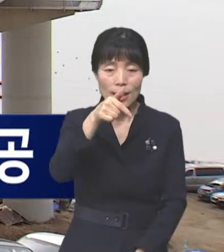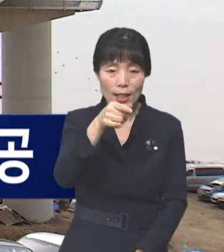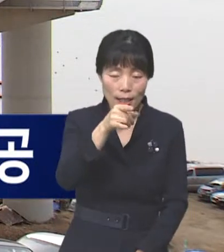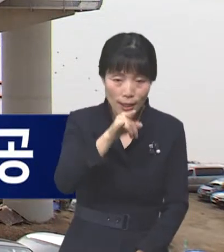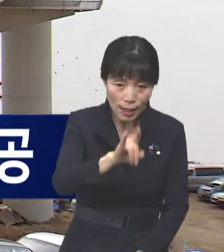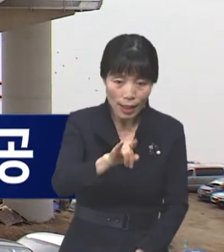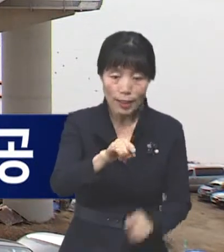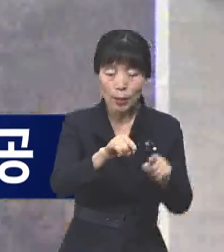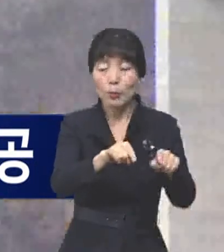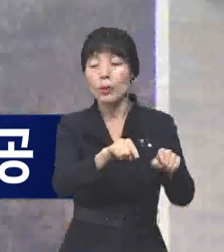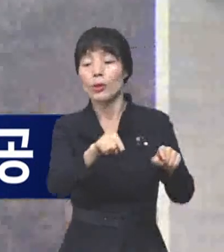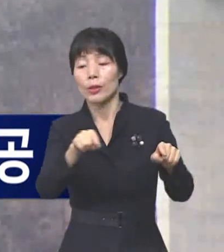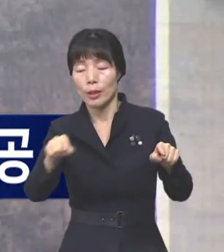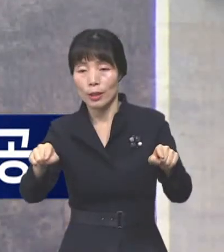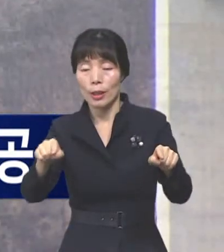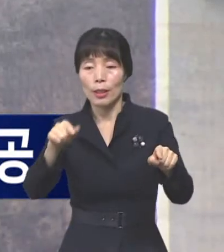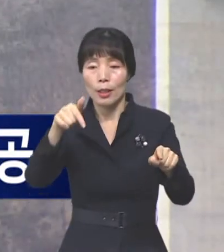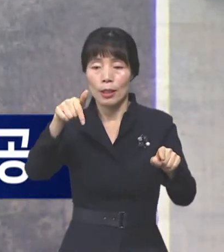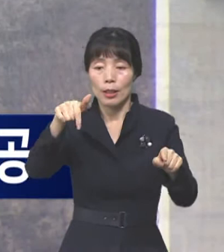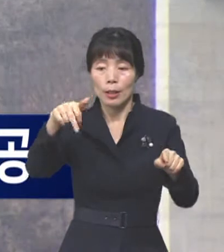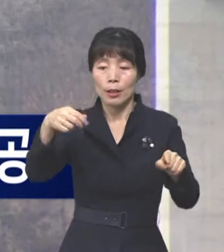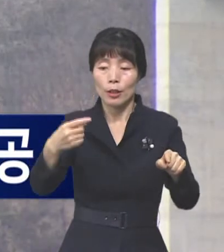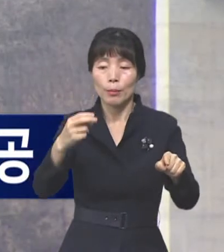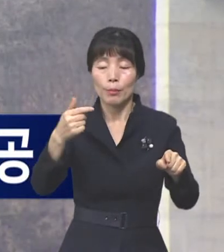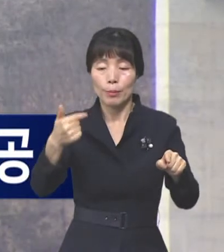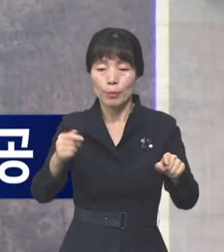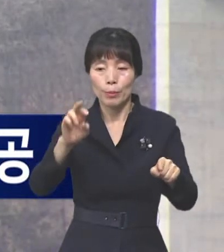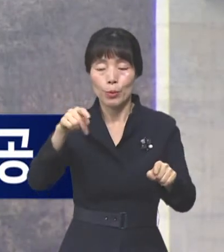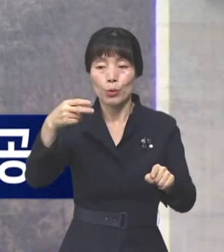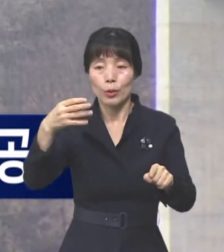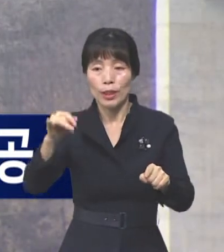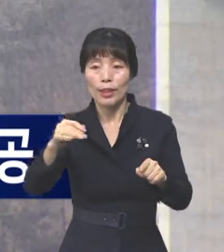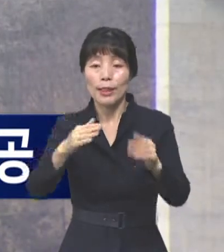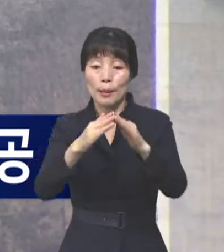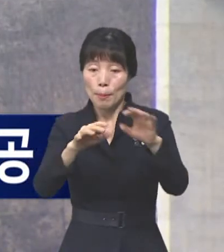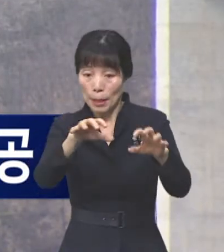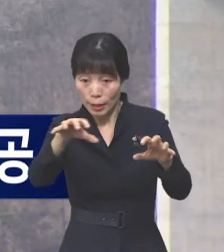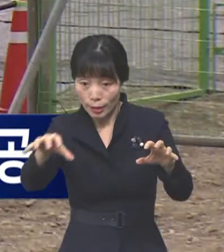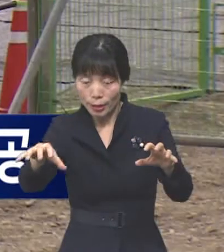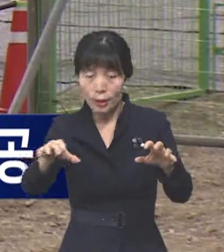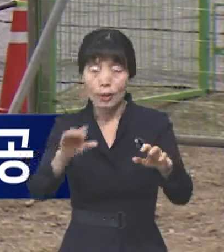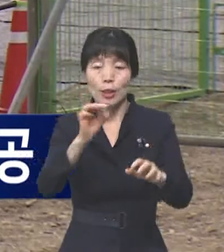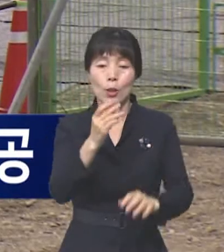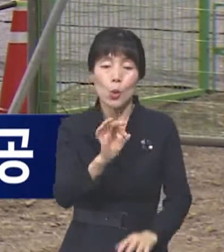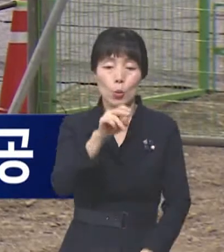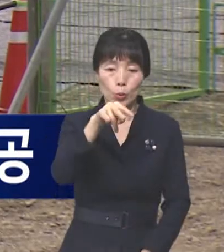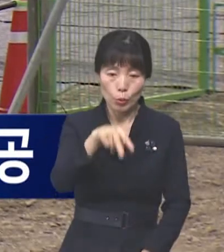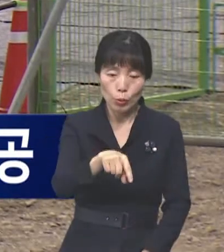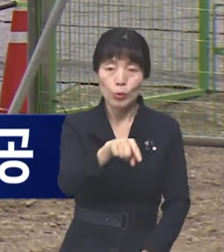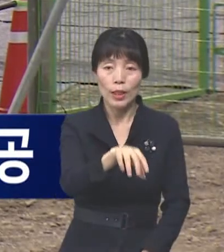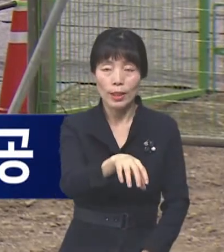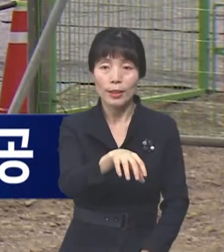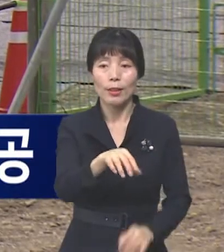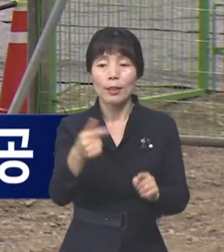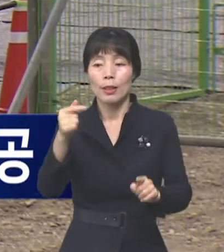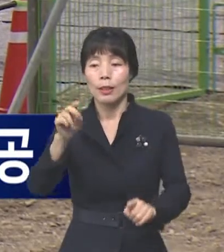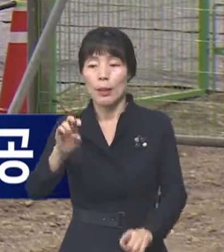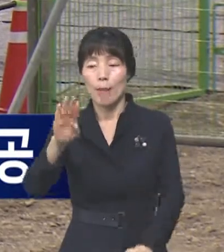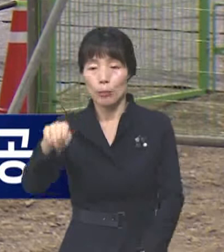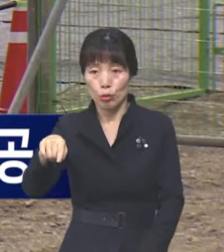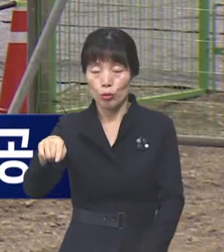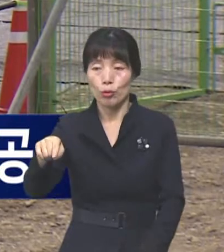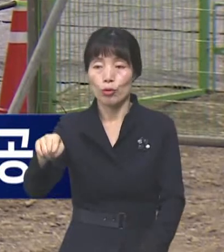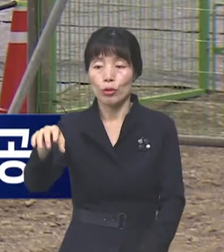한학의 해수욕장, 큰무리 선착장부터 큰무리 마을 등 3개 노선과 용유 지역의 공항서로에서 남북 1개